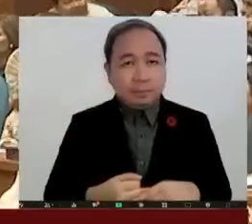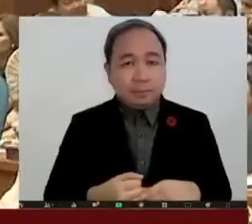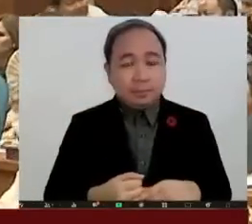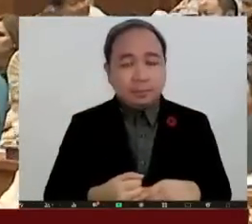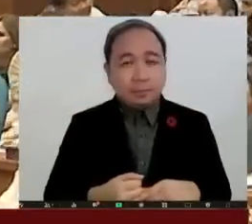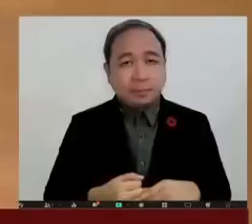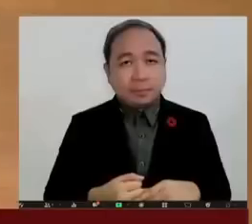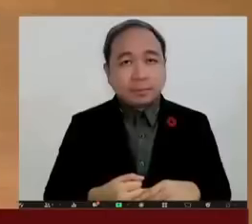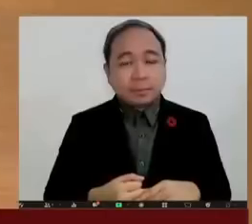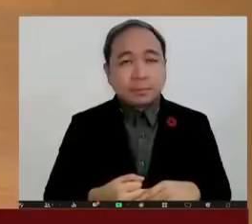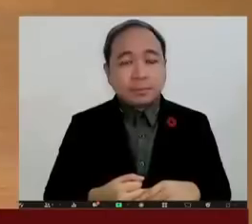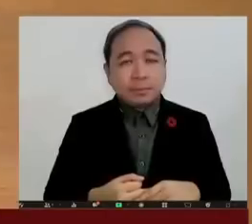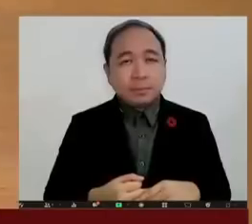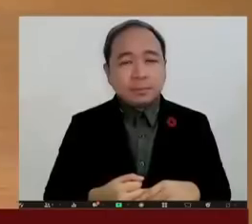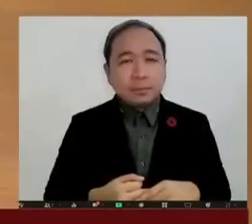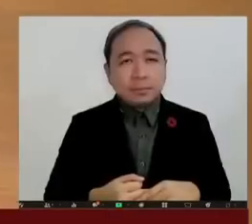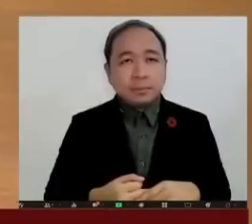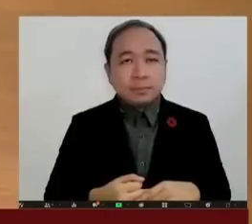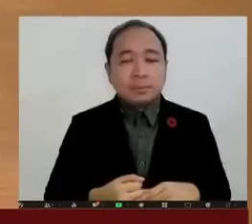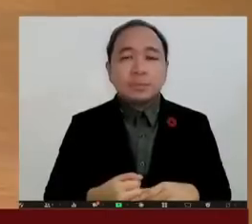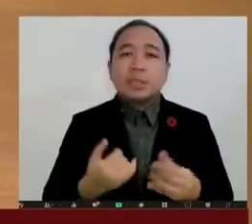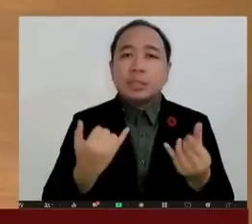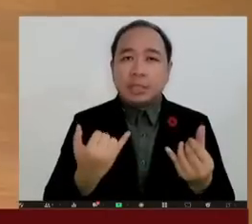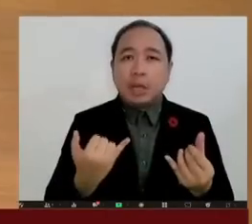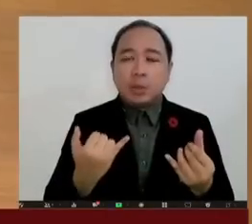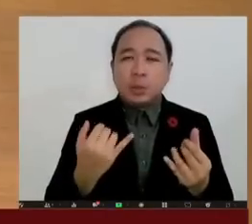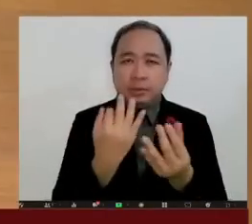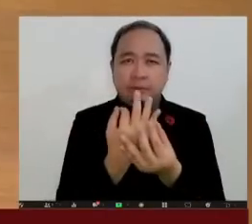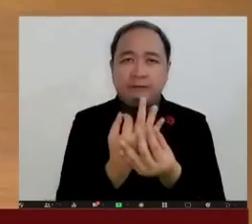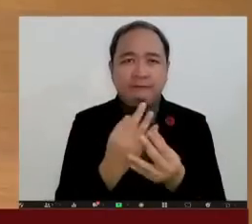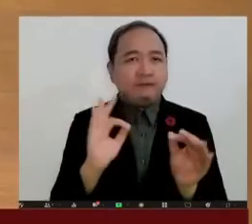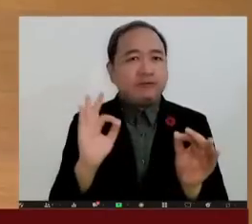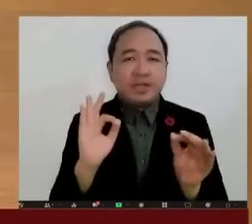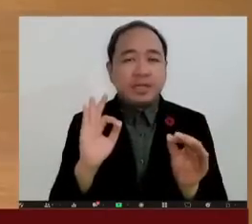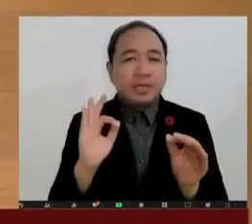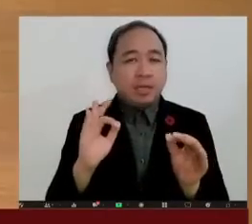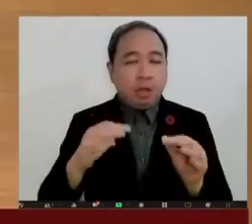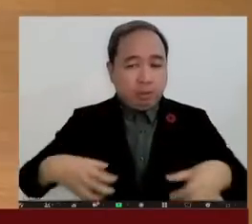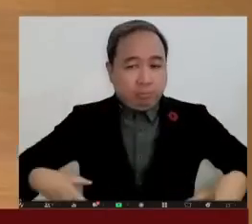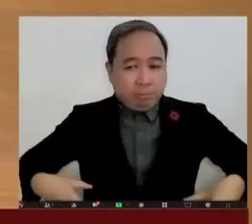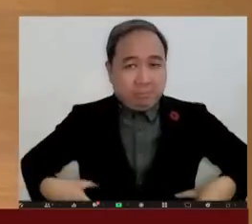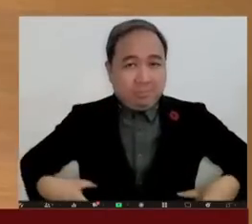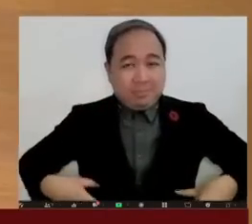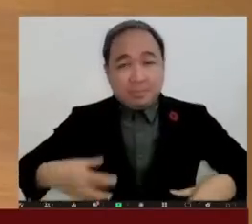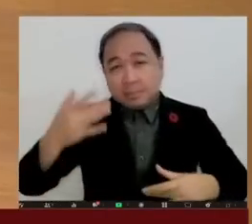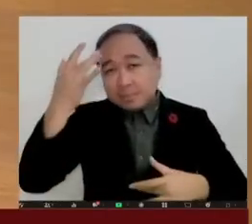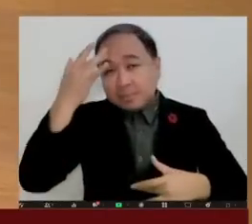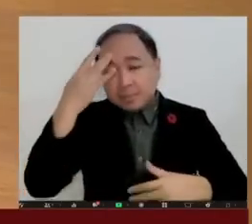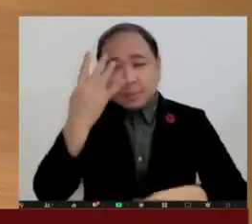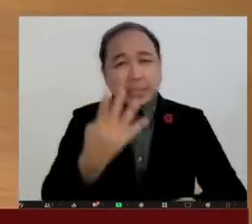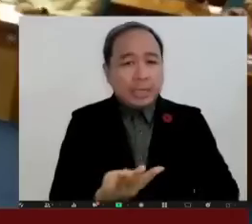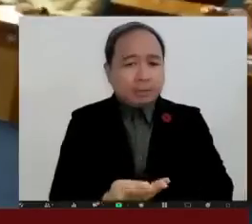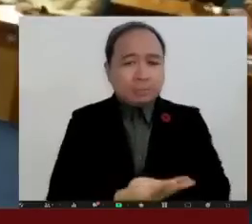Mga kababayan, libre na po ngayon ang dialysis para sa karamihan ng Pilipino.